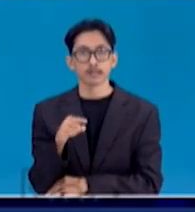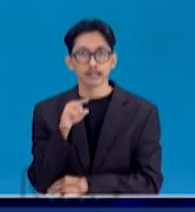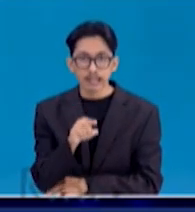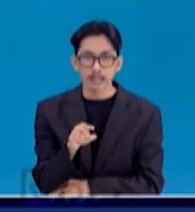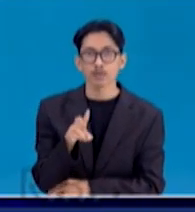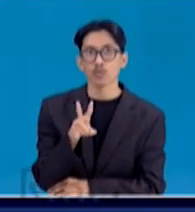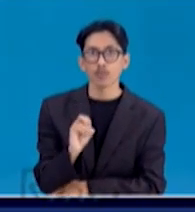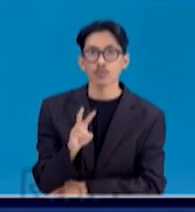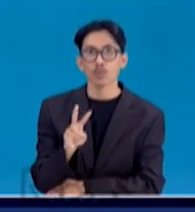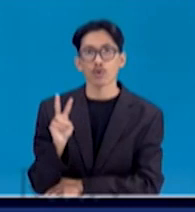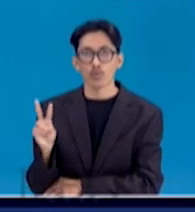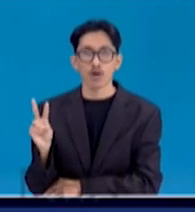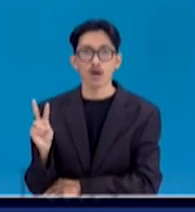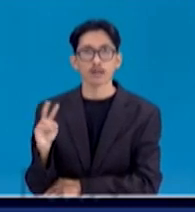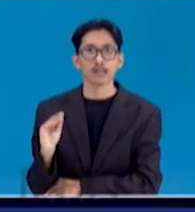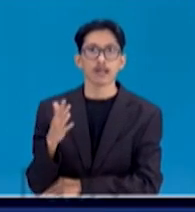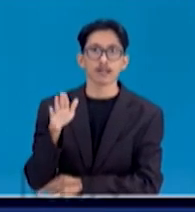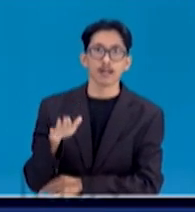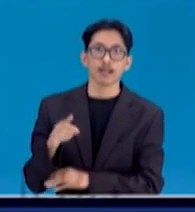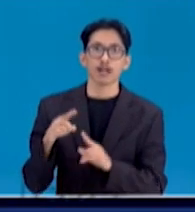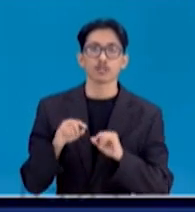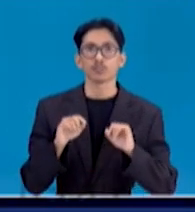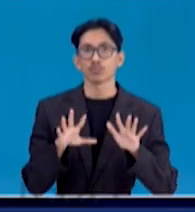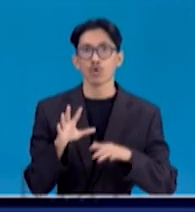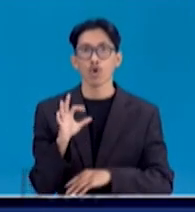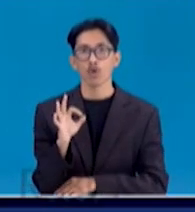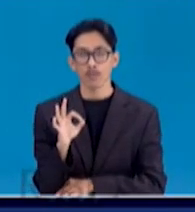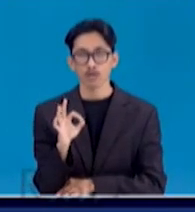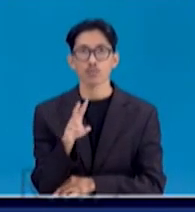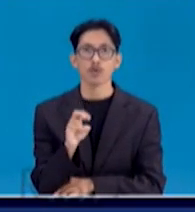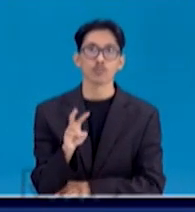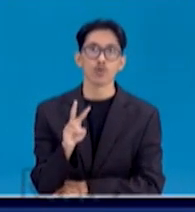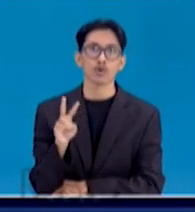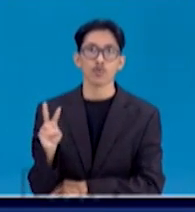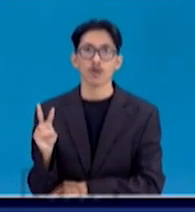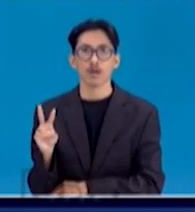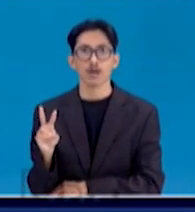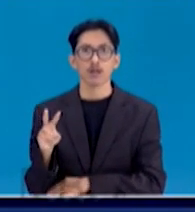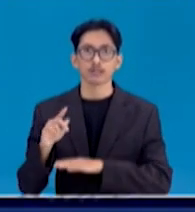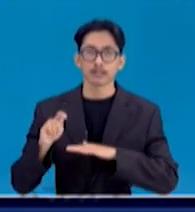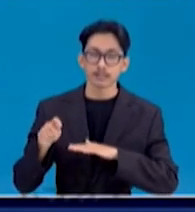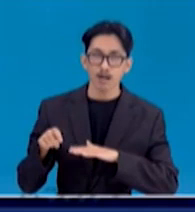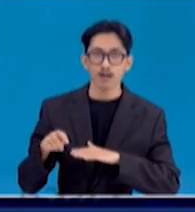2022 PN Jakarta Selatan tanggal 10 Oktober 2022 tentang penetapan hari sidang.